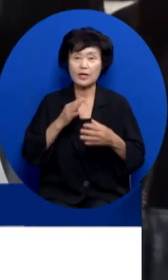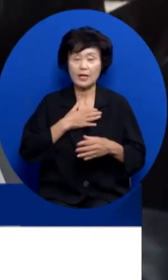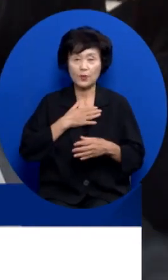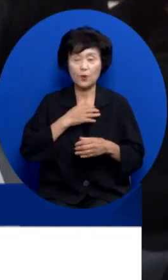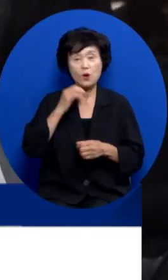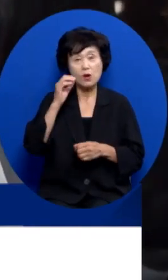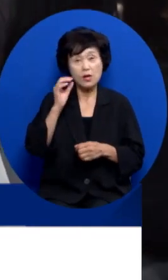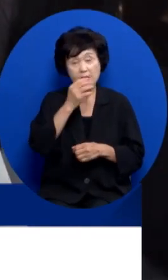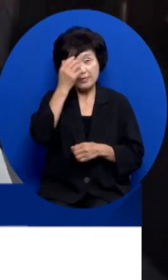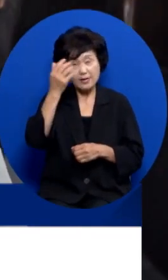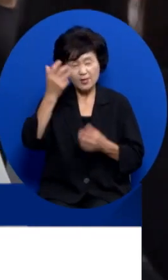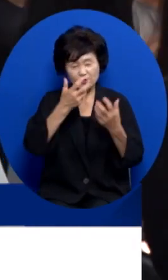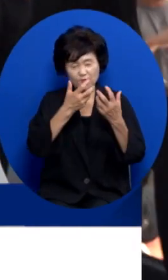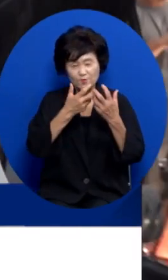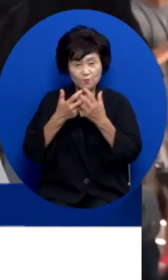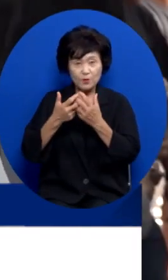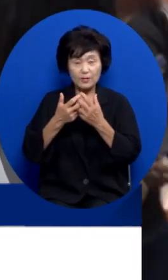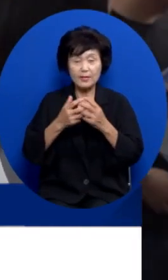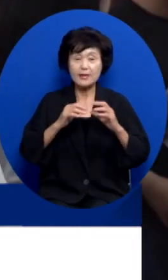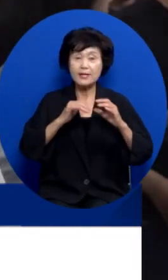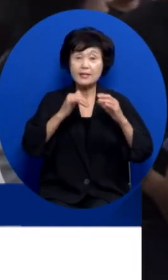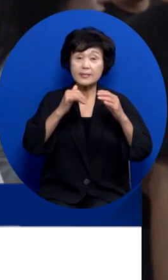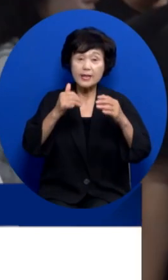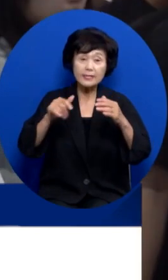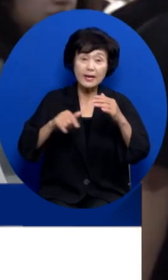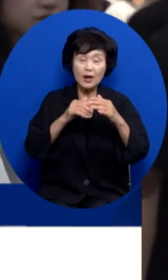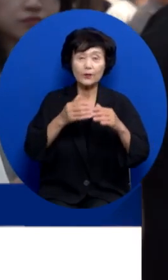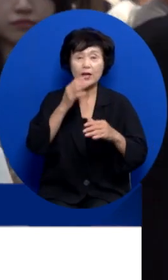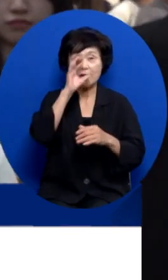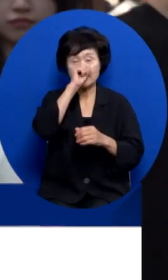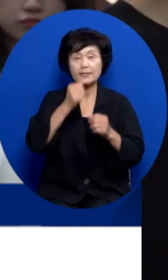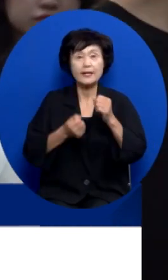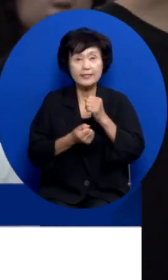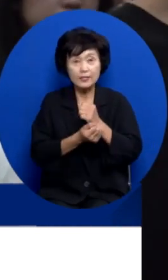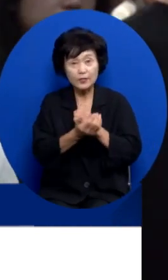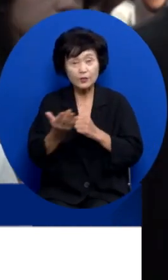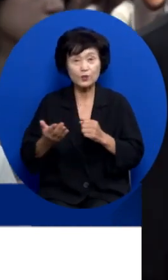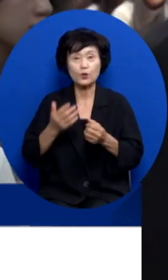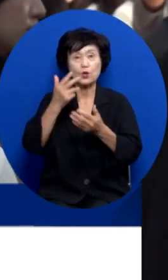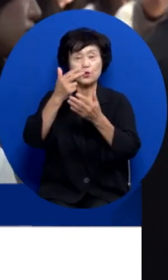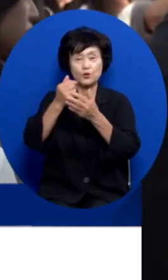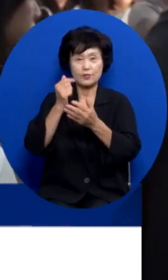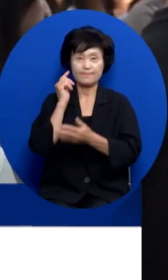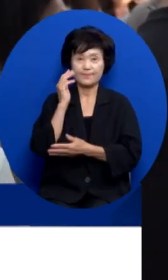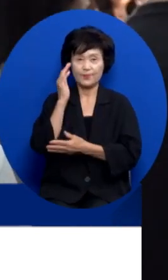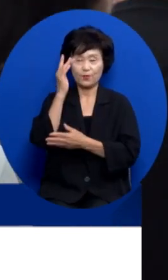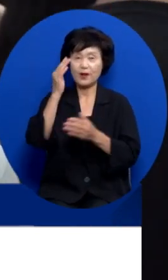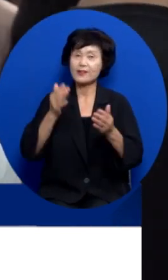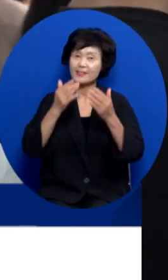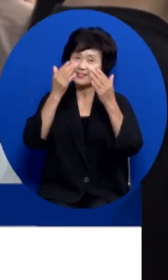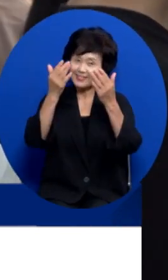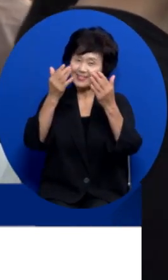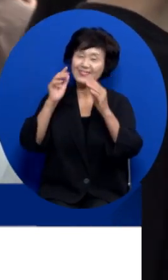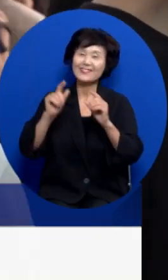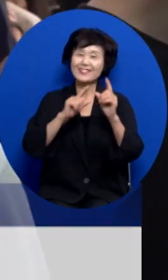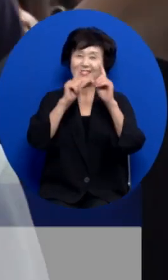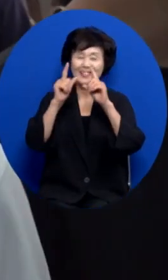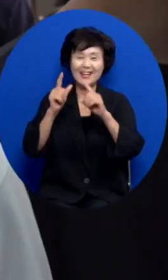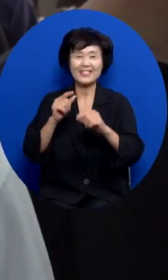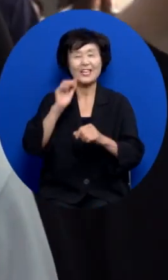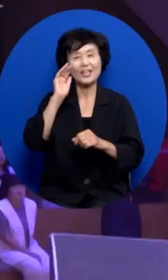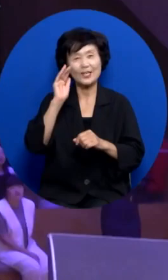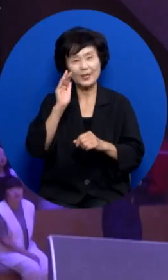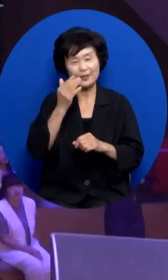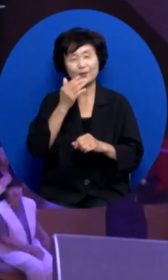성령으로 충만하여져서 세상 가운데 선한 영향력을 끼치고 정말 주님께 영광 돌려드리는 삶을 살고 싶다고 생각하게